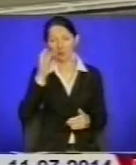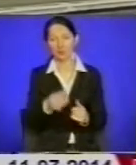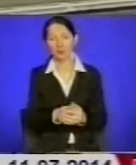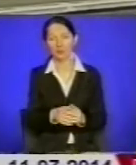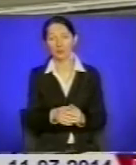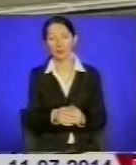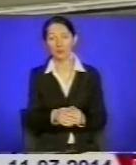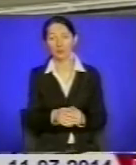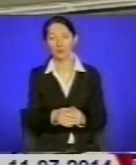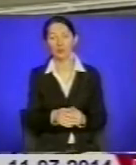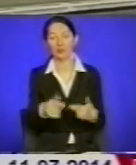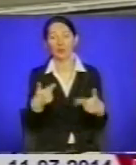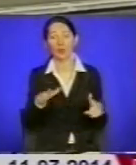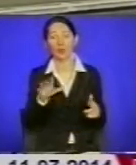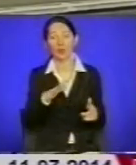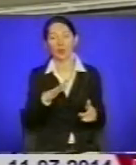Где побывали?